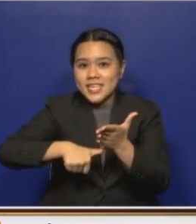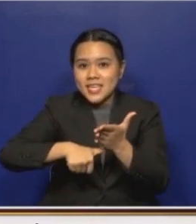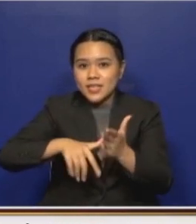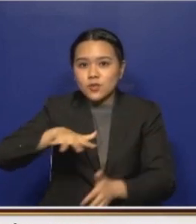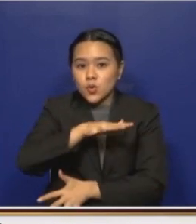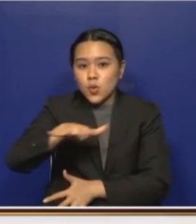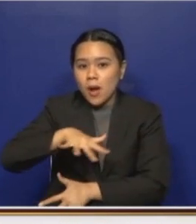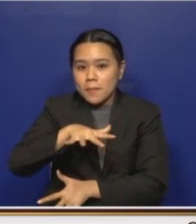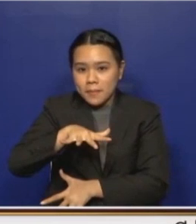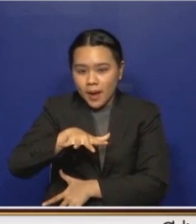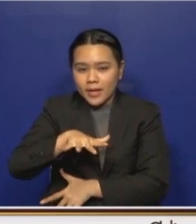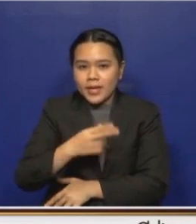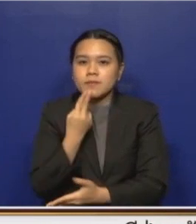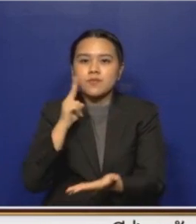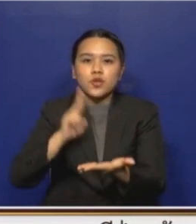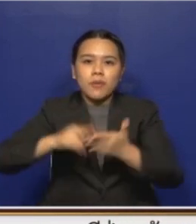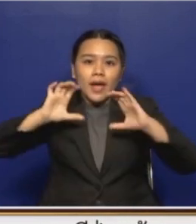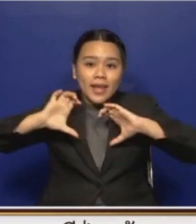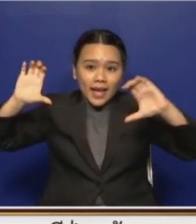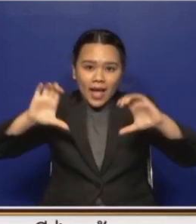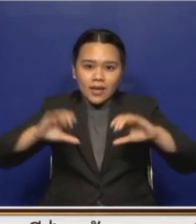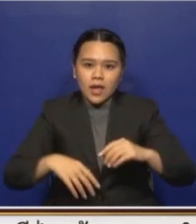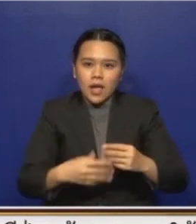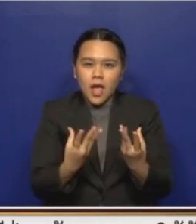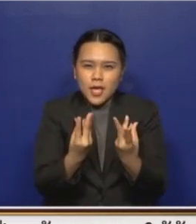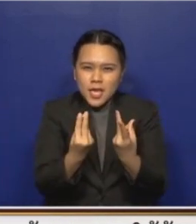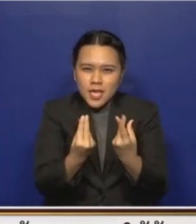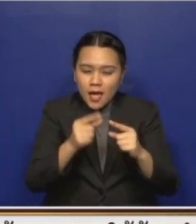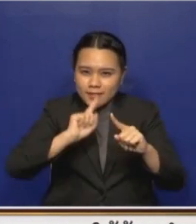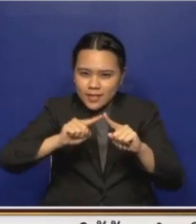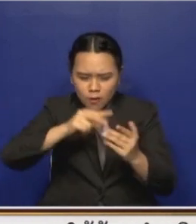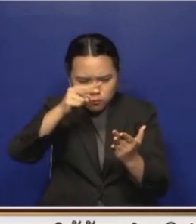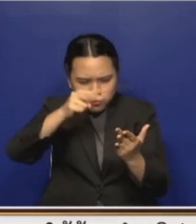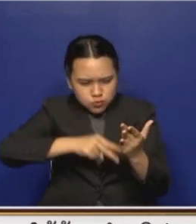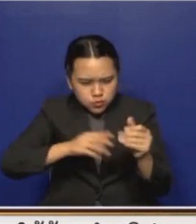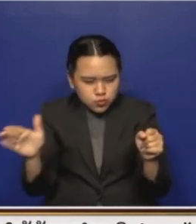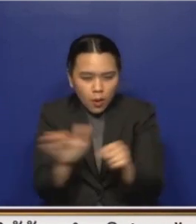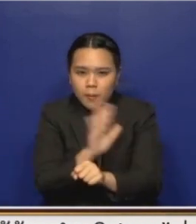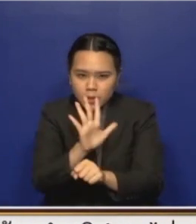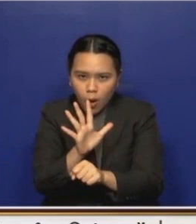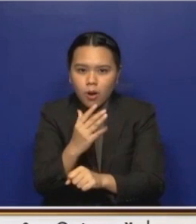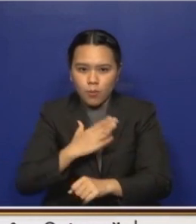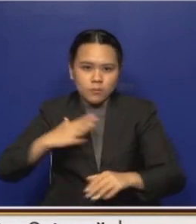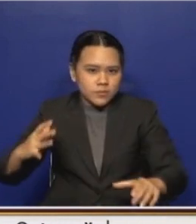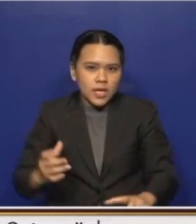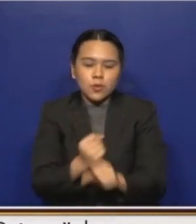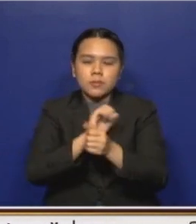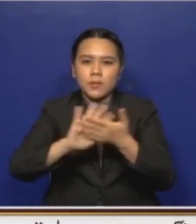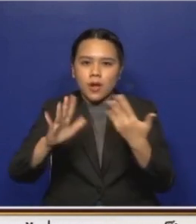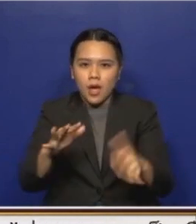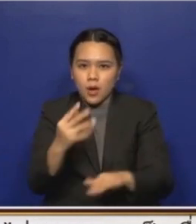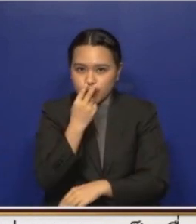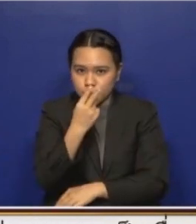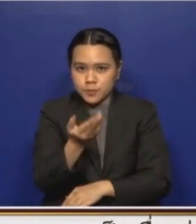างปัจจุบันอยู่ที่ 8.1 ล้านล้าน คิดเป็นร้อยละ